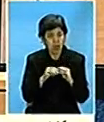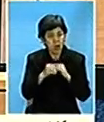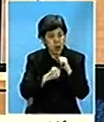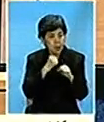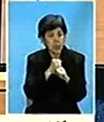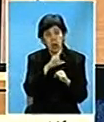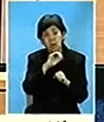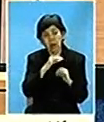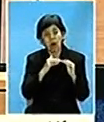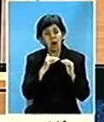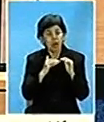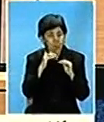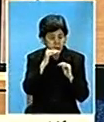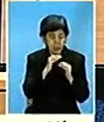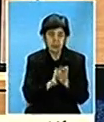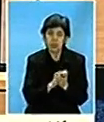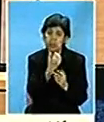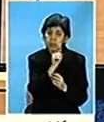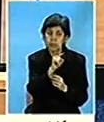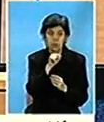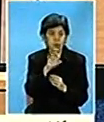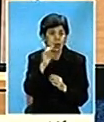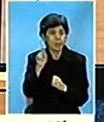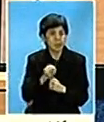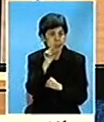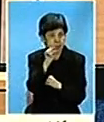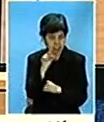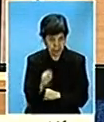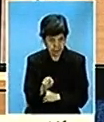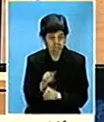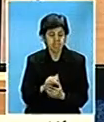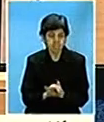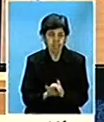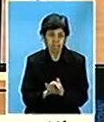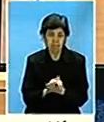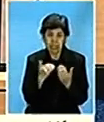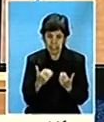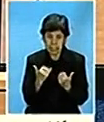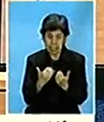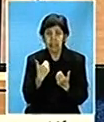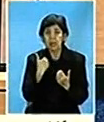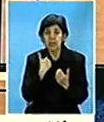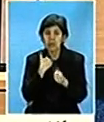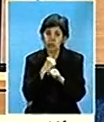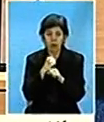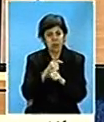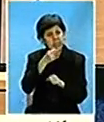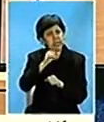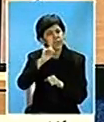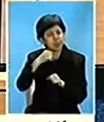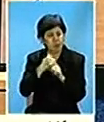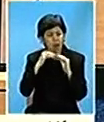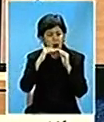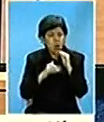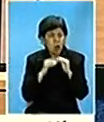2555ที่เพิ่มขึ้นร้อยละ 11.9 และเป็นสัดส่วนต่อ GDP ที่น้อยลงกว่าปี